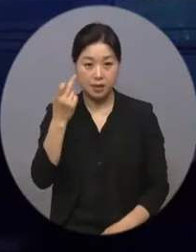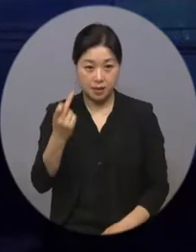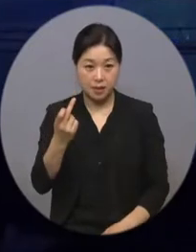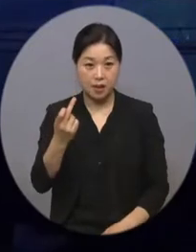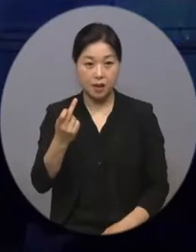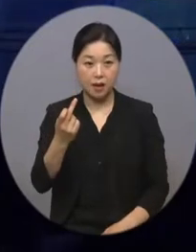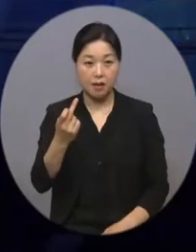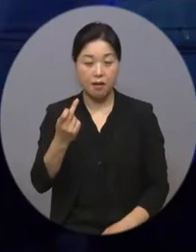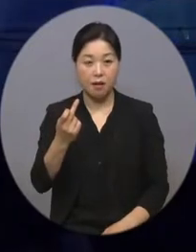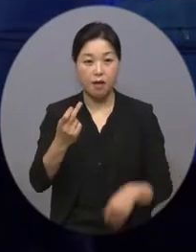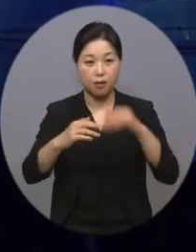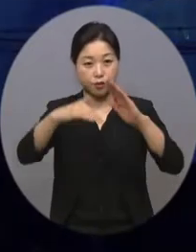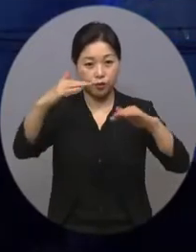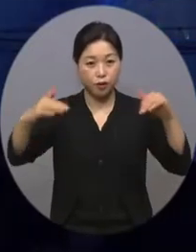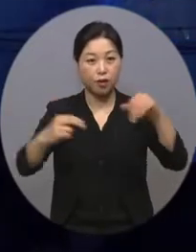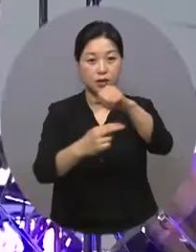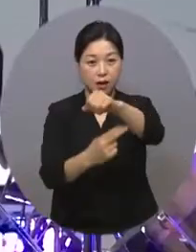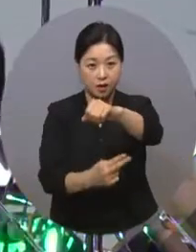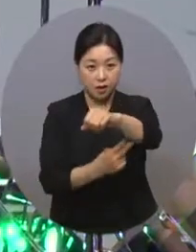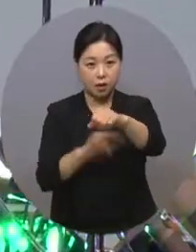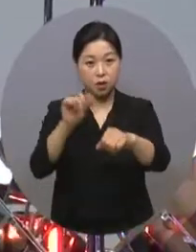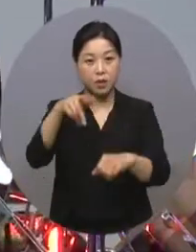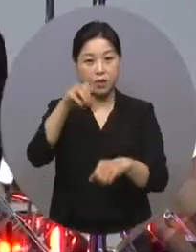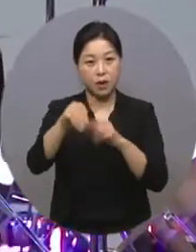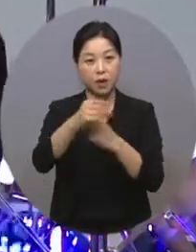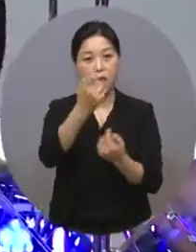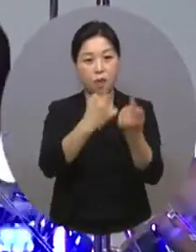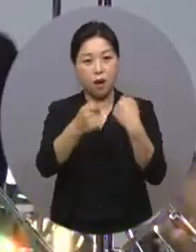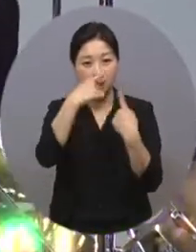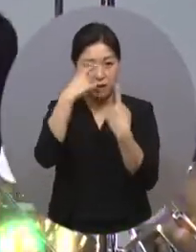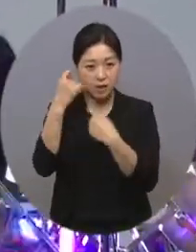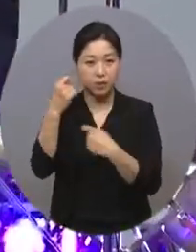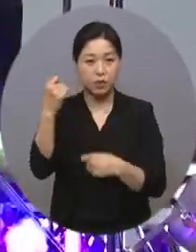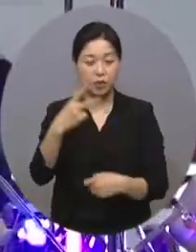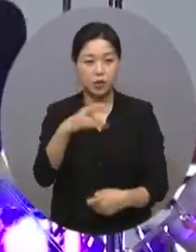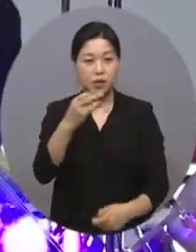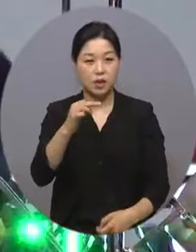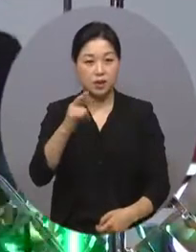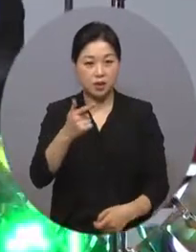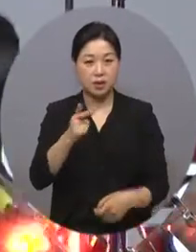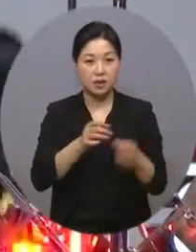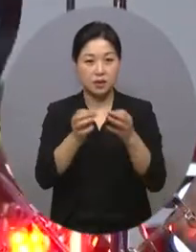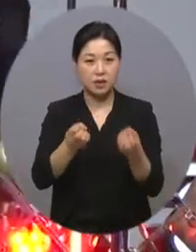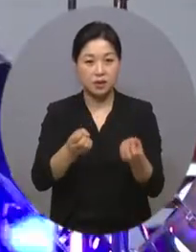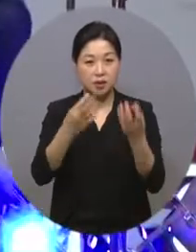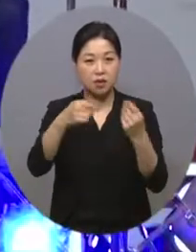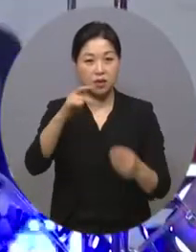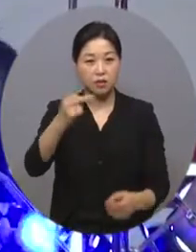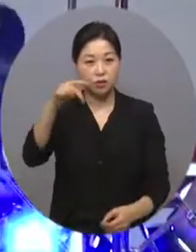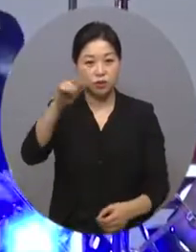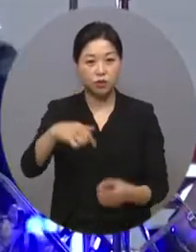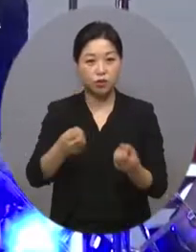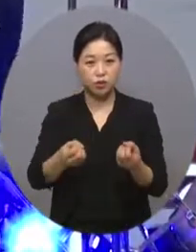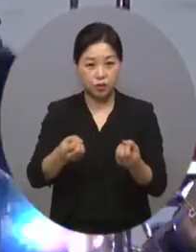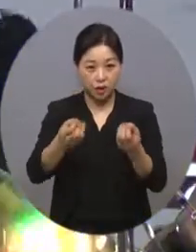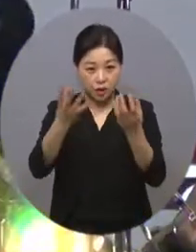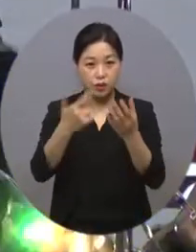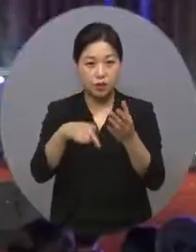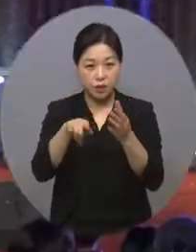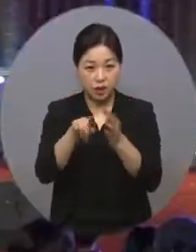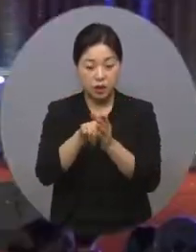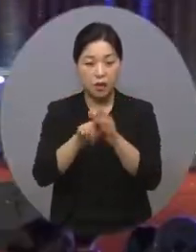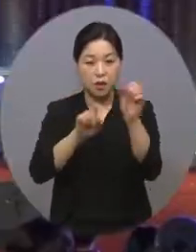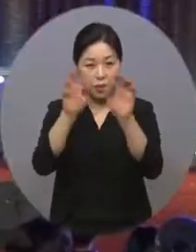관광객 500만명 돌파를 기념하고 제 5호 예산 장터 3국 축제를 축하하기 위한 빗방울 꽃 축제가 열렸습니다